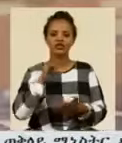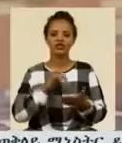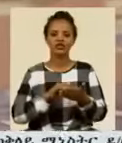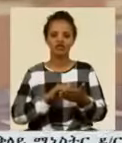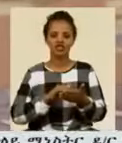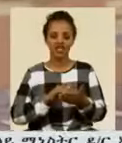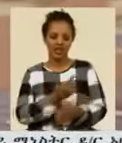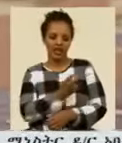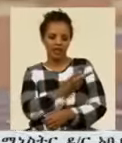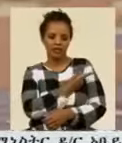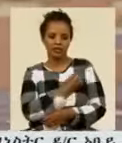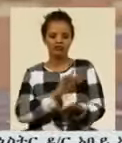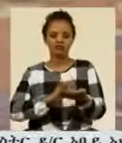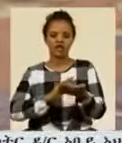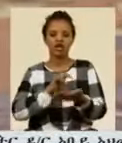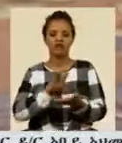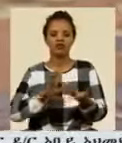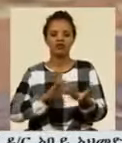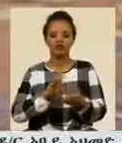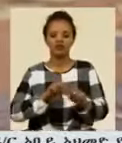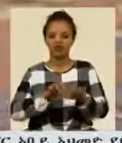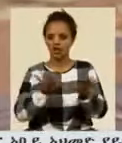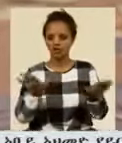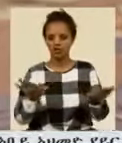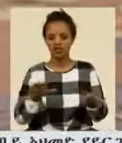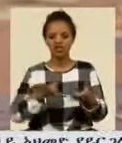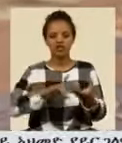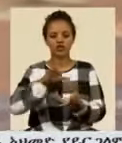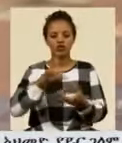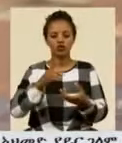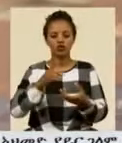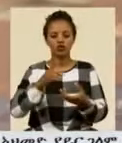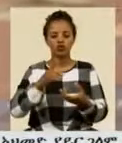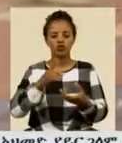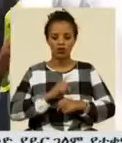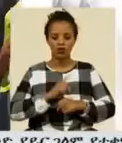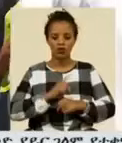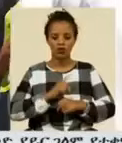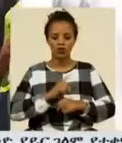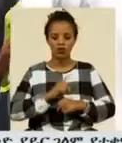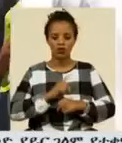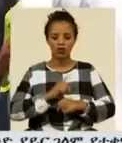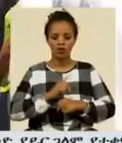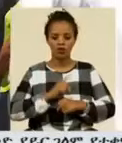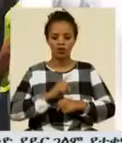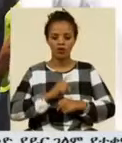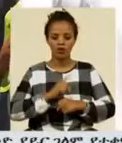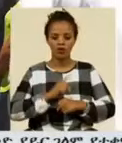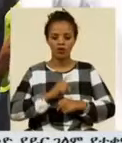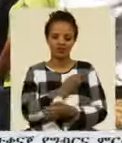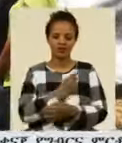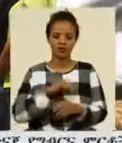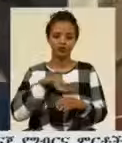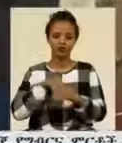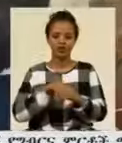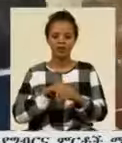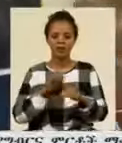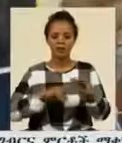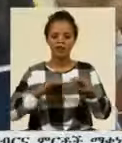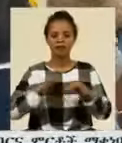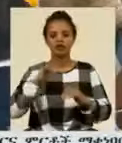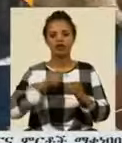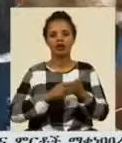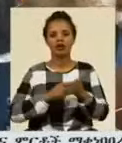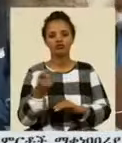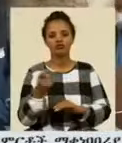ዶዝ የክትባት መድኃኒት ለደቡብ ክልል ተሰራጭቷል። ክልሉ ከተረከበው 108 ሺህ ዶዝ መከላከያ ክትባት ውስጥም በይበልጥ ተጋላጭ